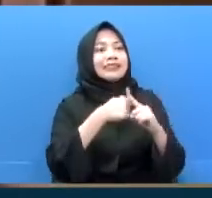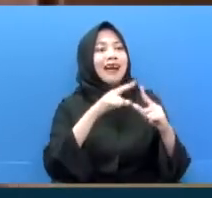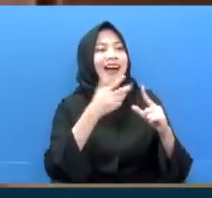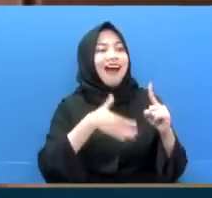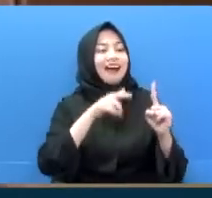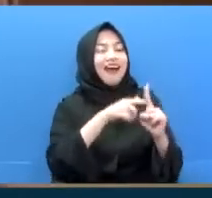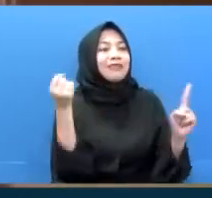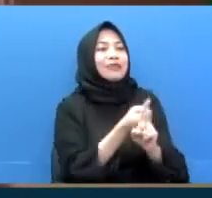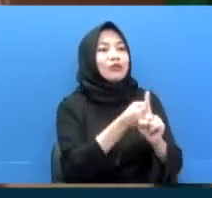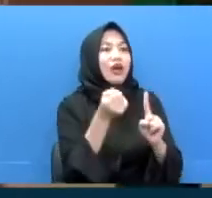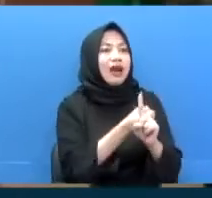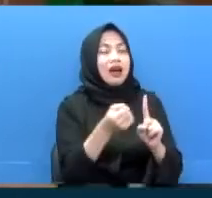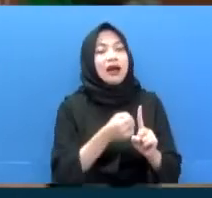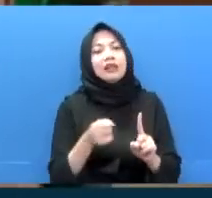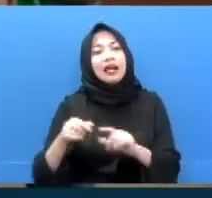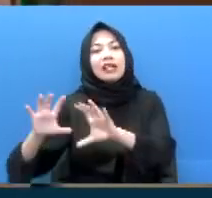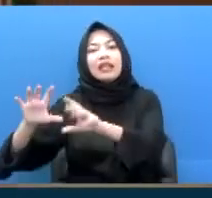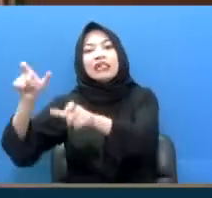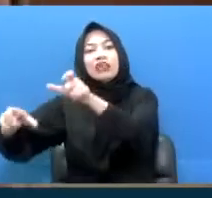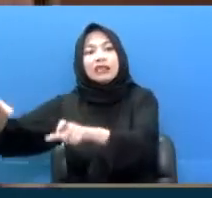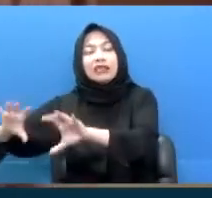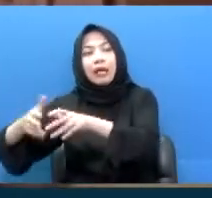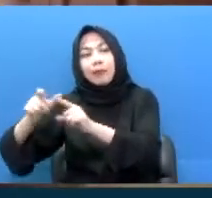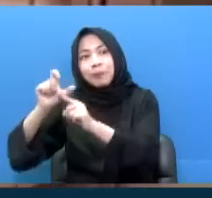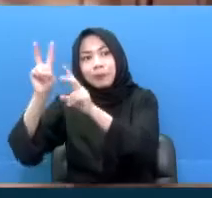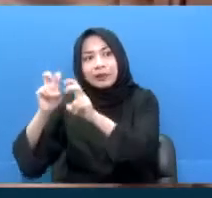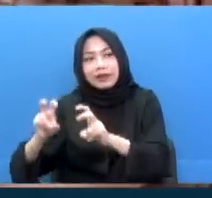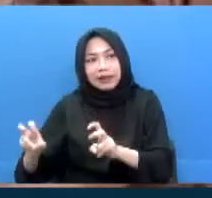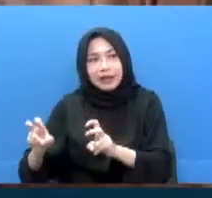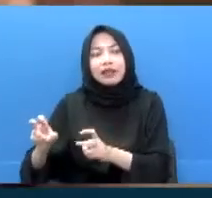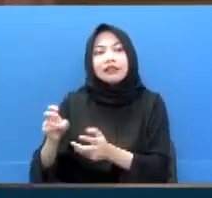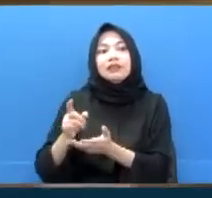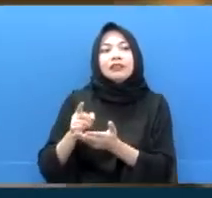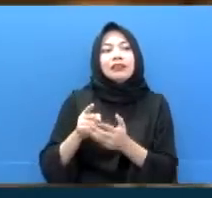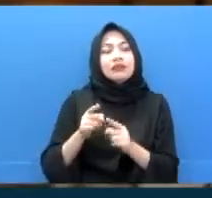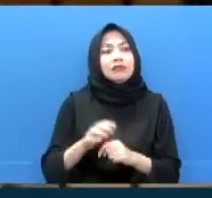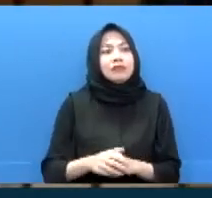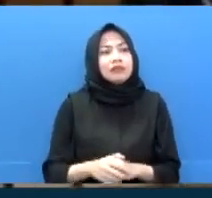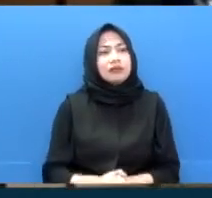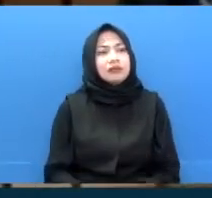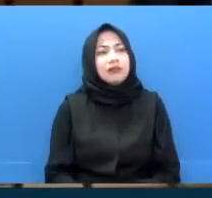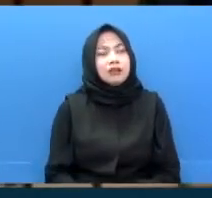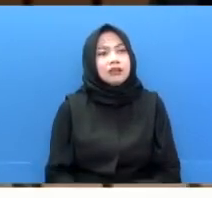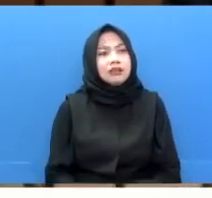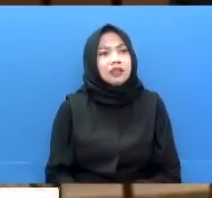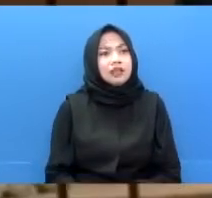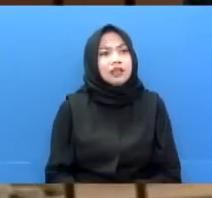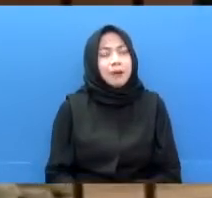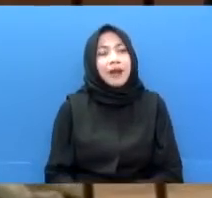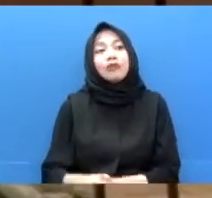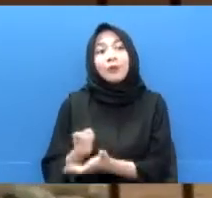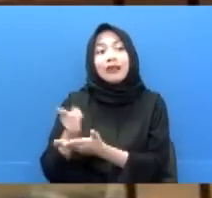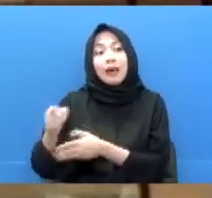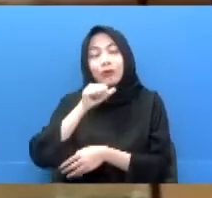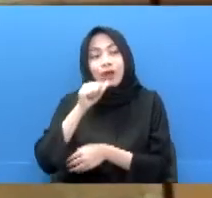oleh oknum penyidik sebelumnya yang memeriksa ini sekaligus bapaknya korban kalau dia bapaknya korban dia harus komentar